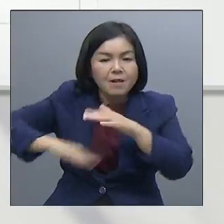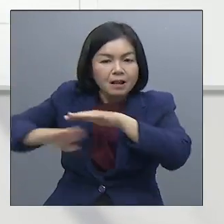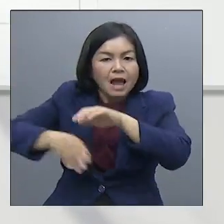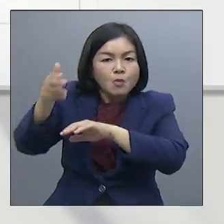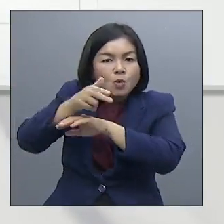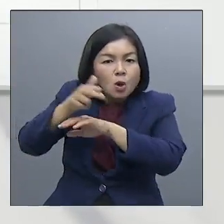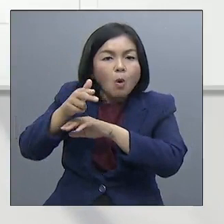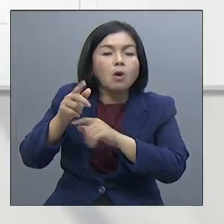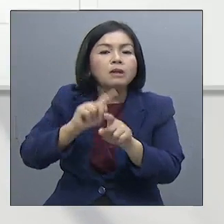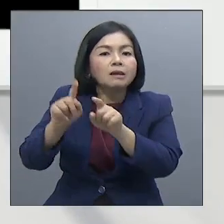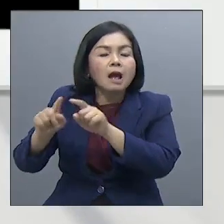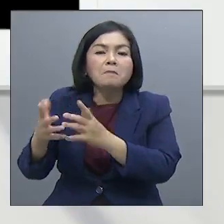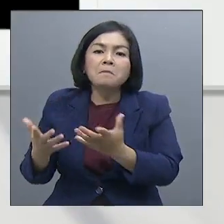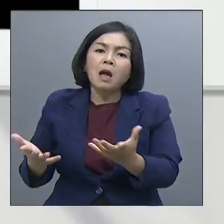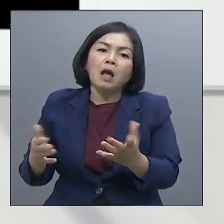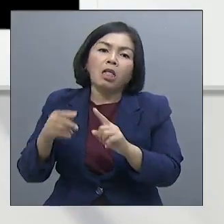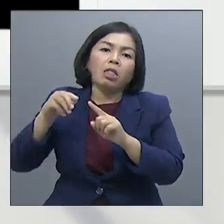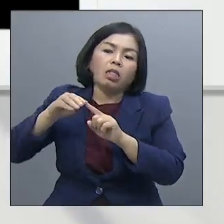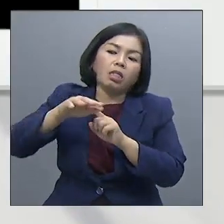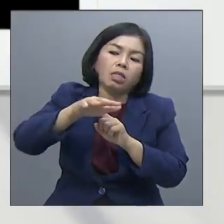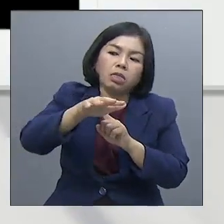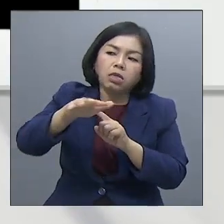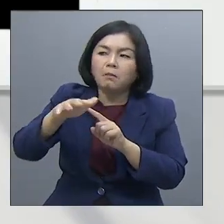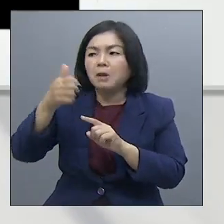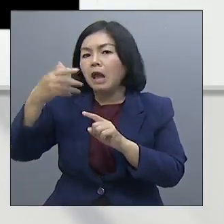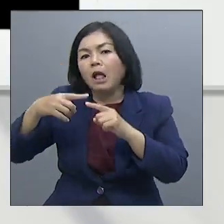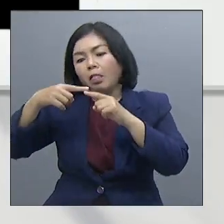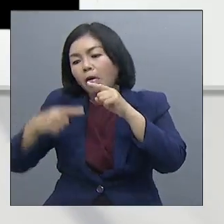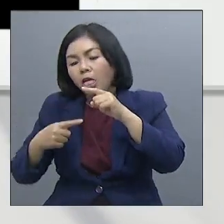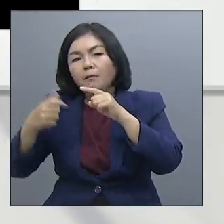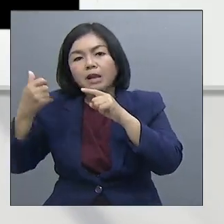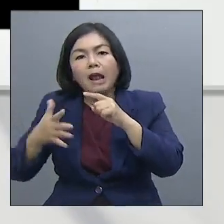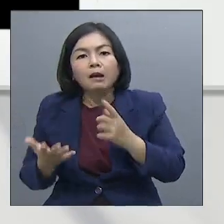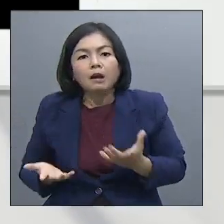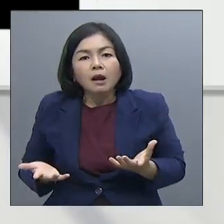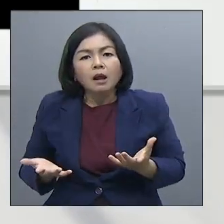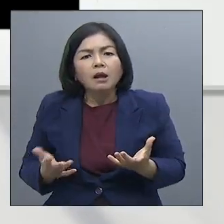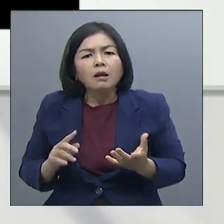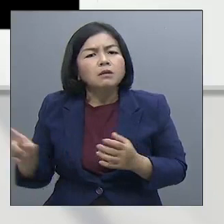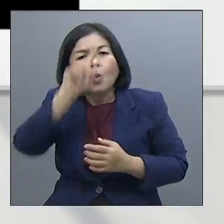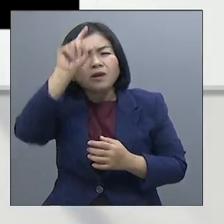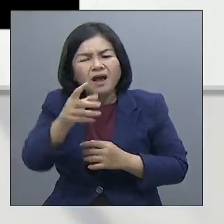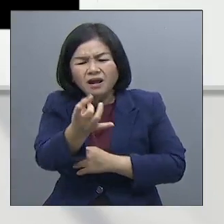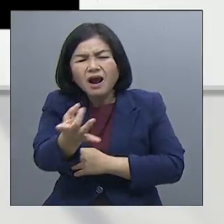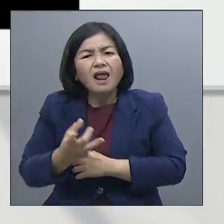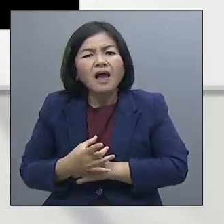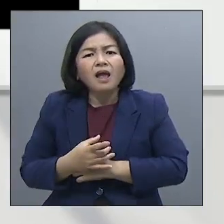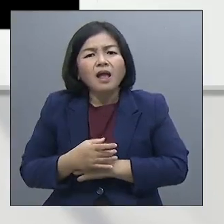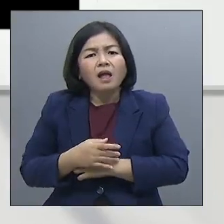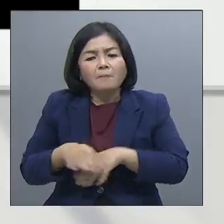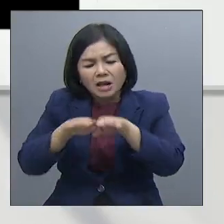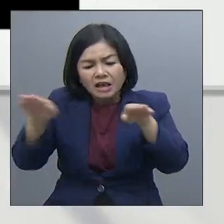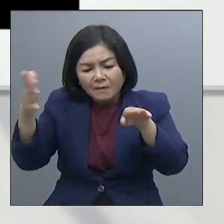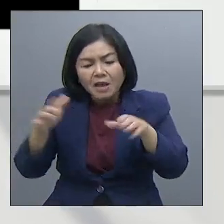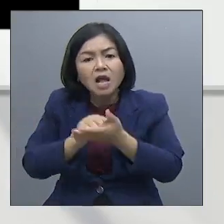าไม่ได้พลาดเพียงลอยๆสัญญาณอินเทอร์เน็ตของเขาใช้ไม่ได้ค่ะคำถามก็คือว่านี่มันเกิดอะไรขึ้นกับคุณภาพการให้บริการ